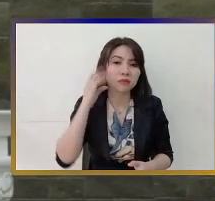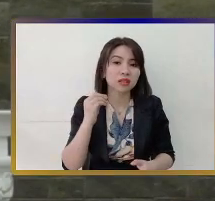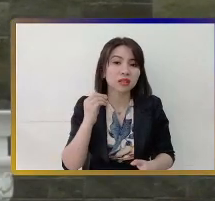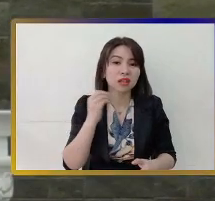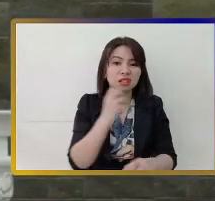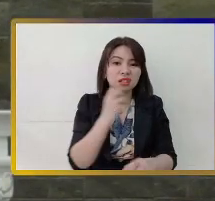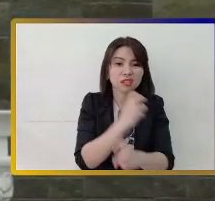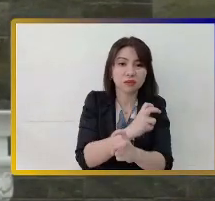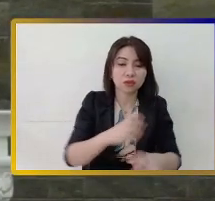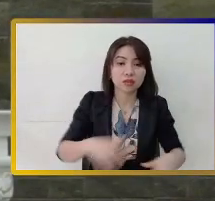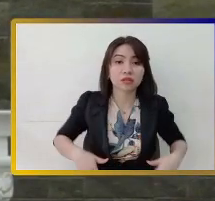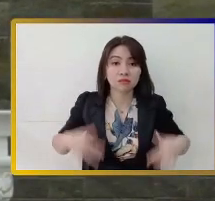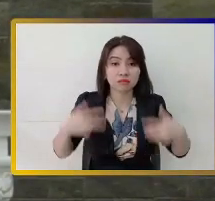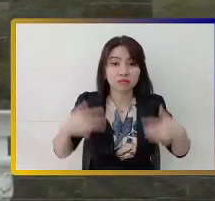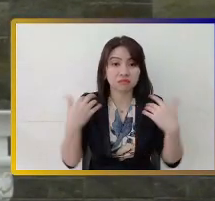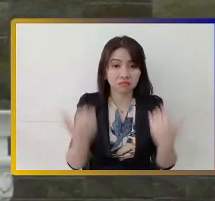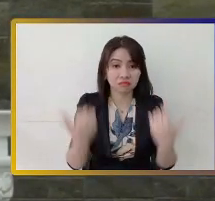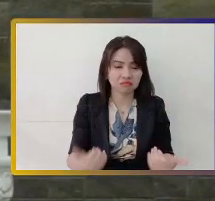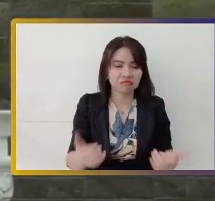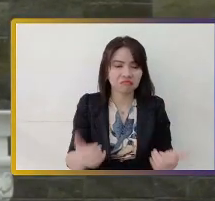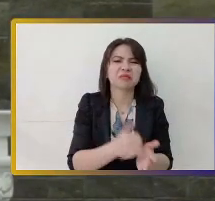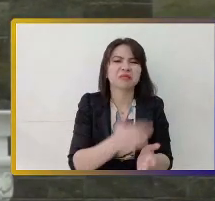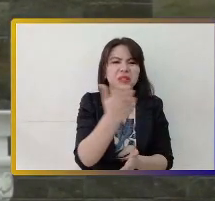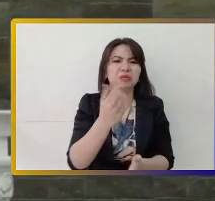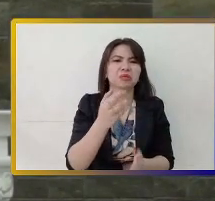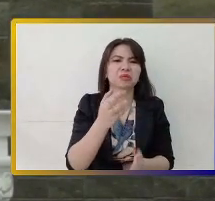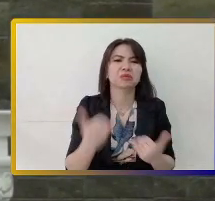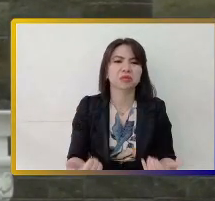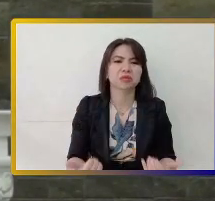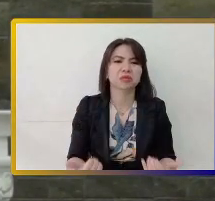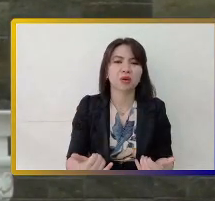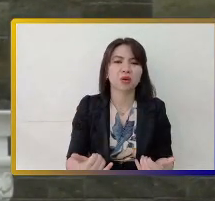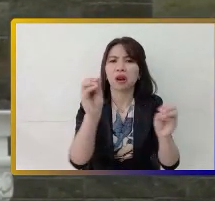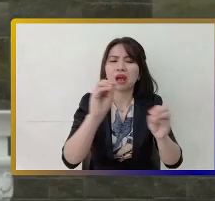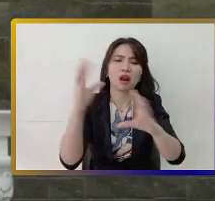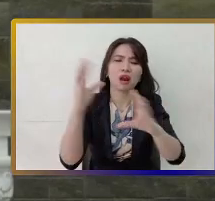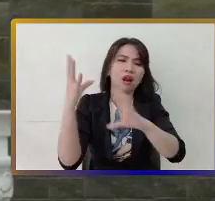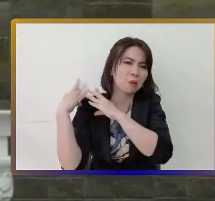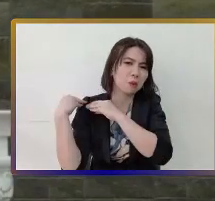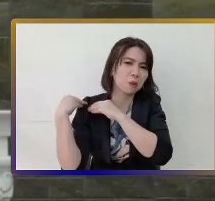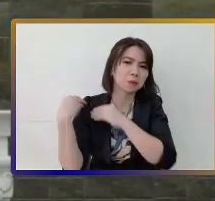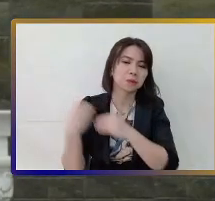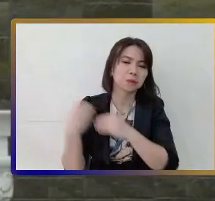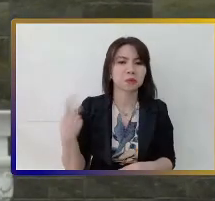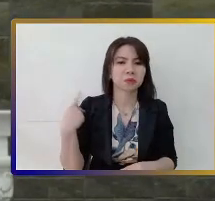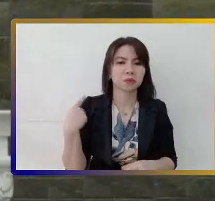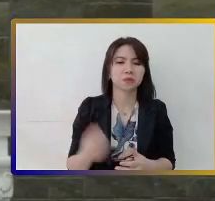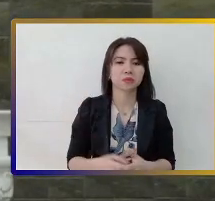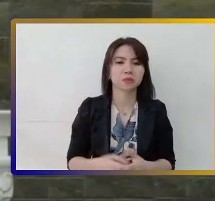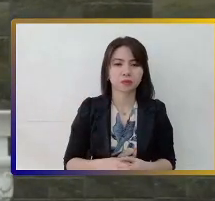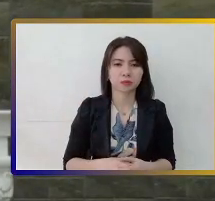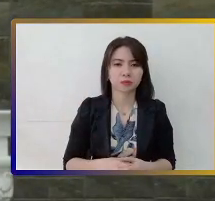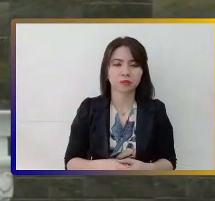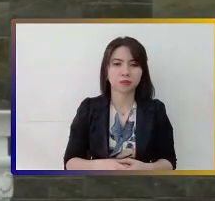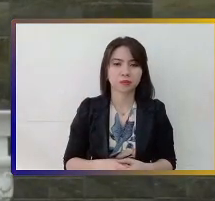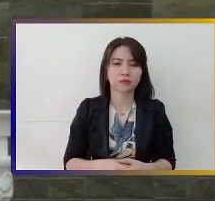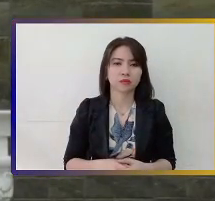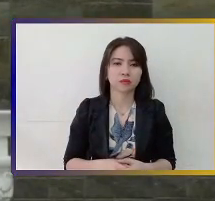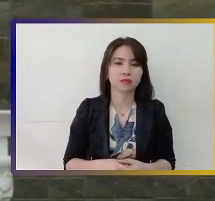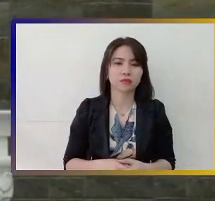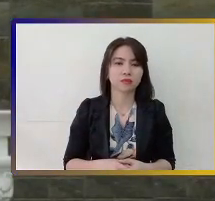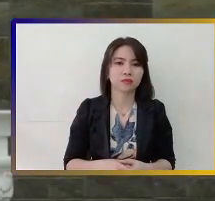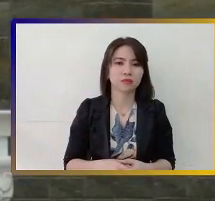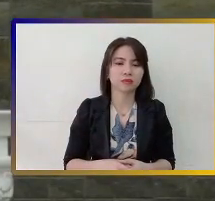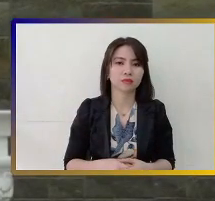ka na. Para bang nawalan ka na ng pag-asa, parang ganun ka na lang. You know, kapatid,